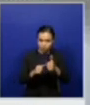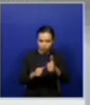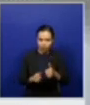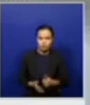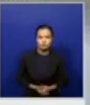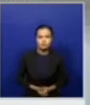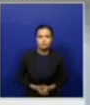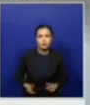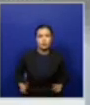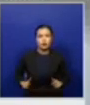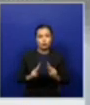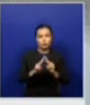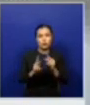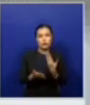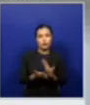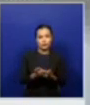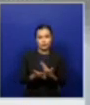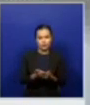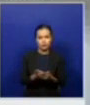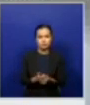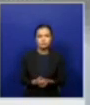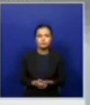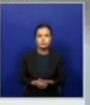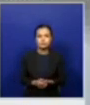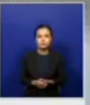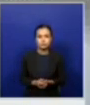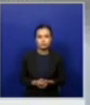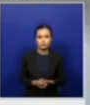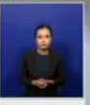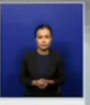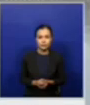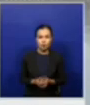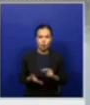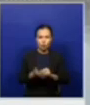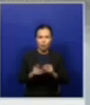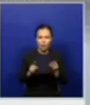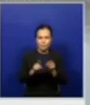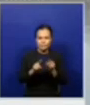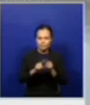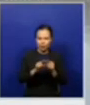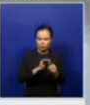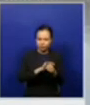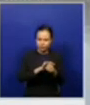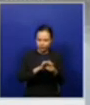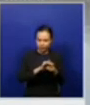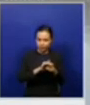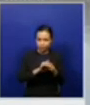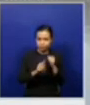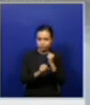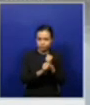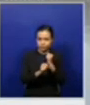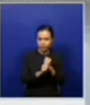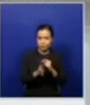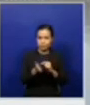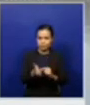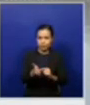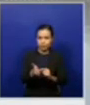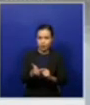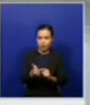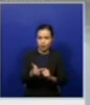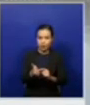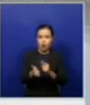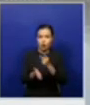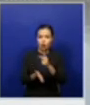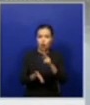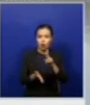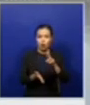ระทรวงการคลังเคยเอามือไปซุกหีบในการเสนอคณะรัฐมนตรีให้สิทธิพิ